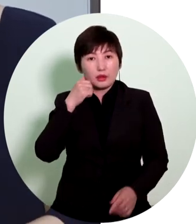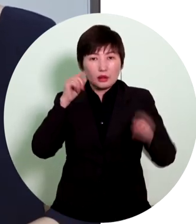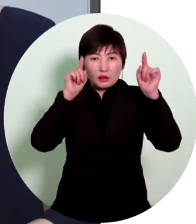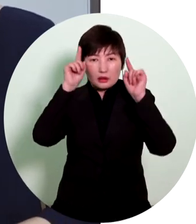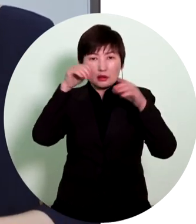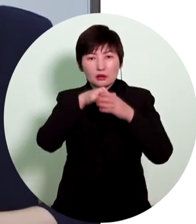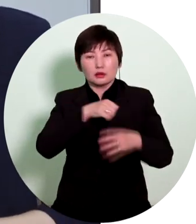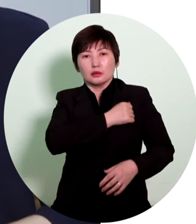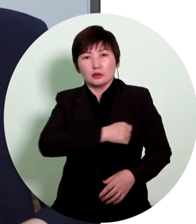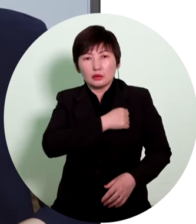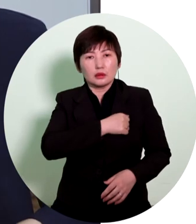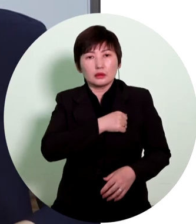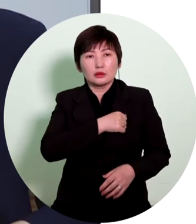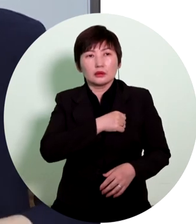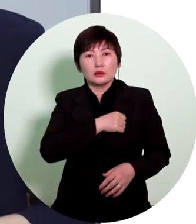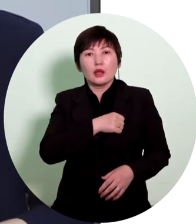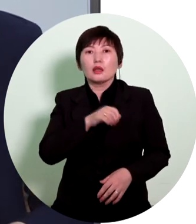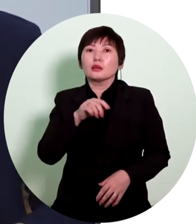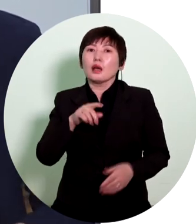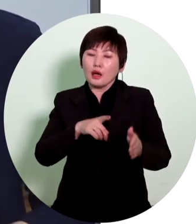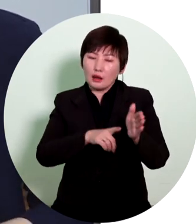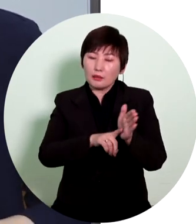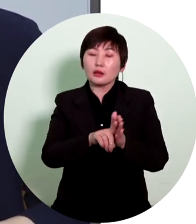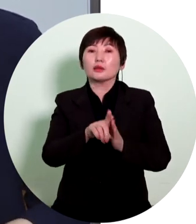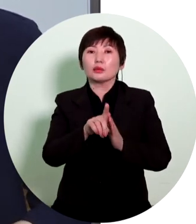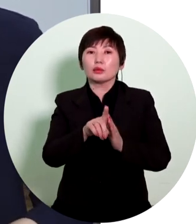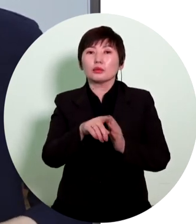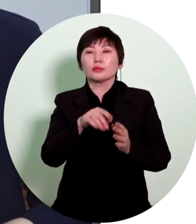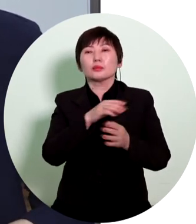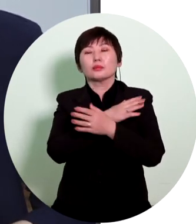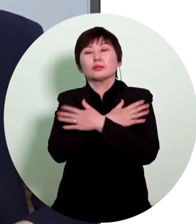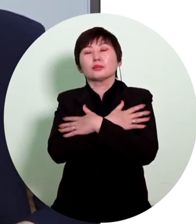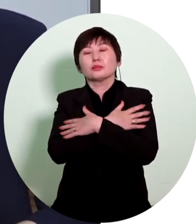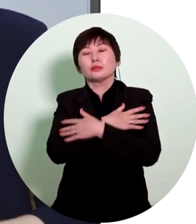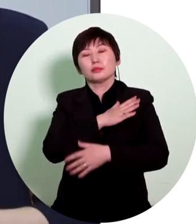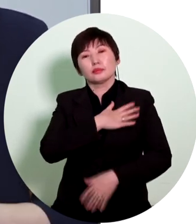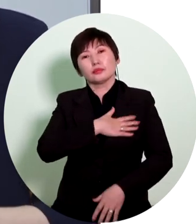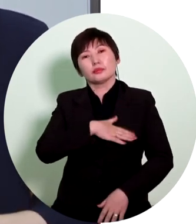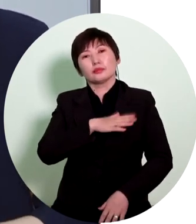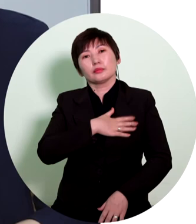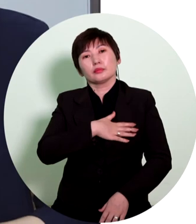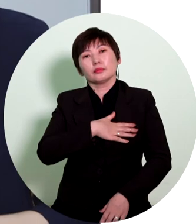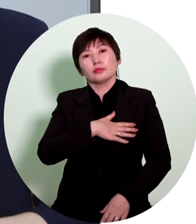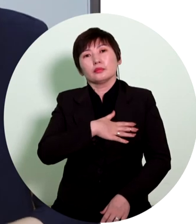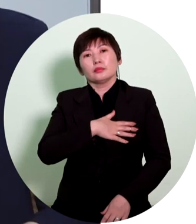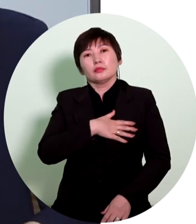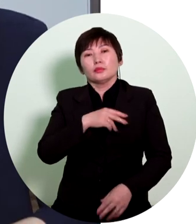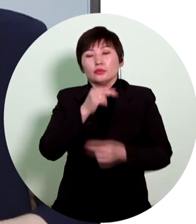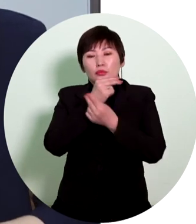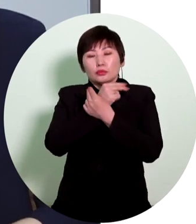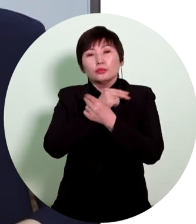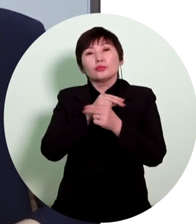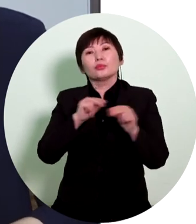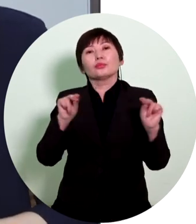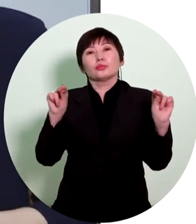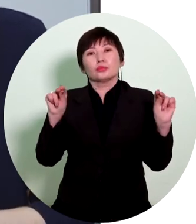уурлж бухимдсан, чангарсан үед хамгийн түрүүнд булчинг сулруулж амсгал авахд